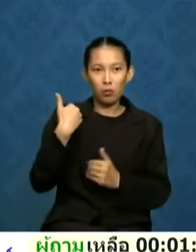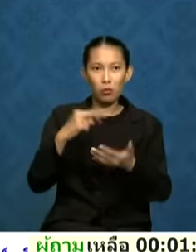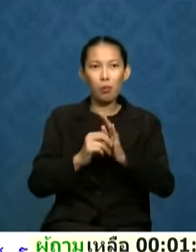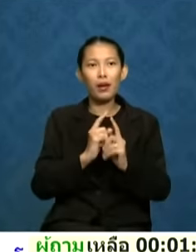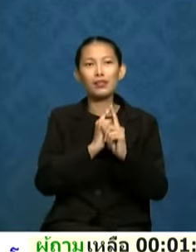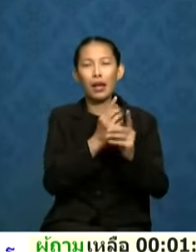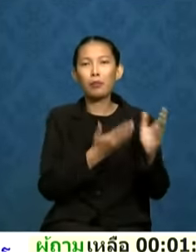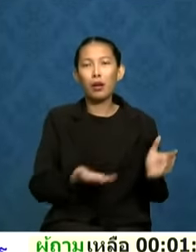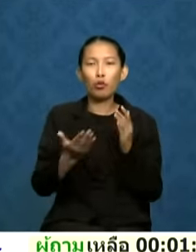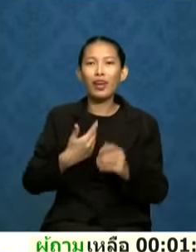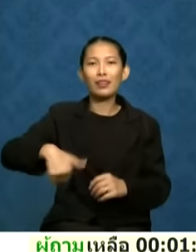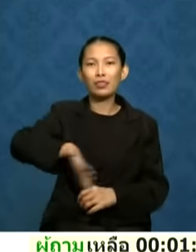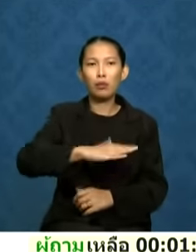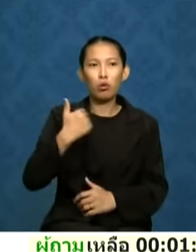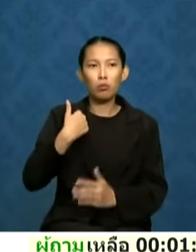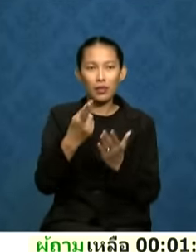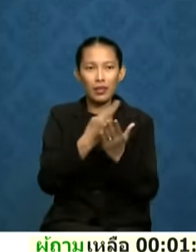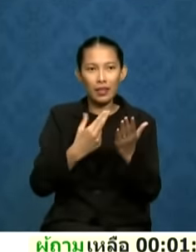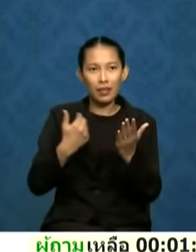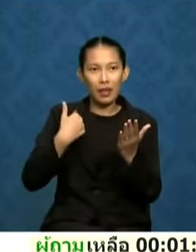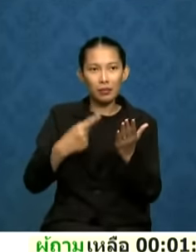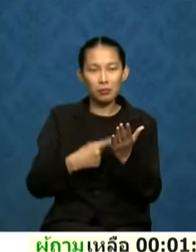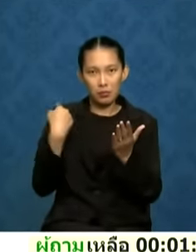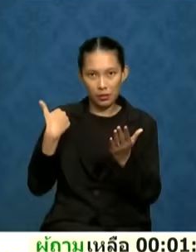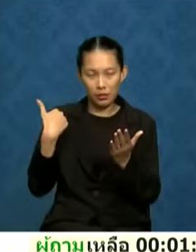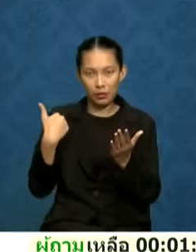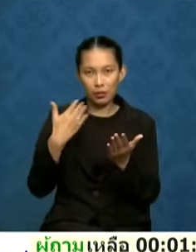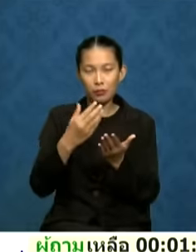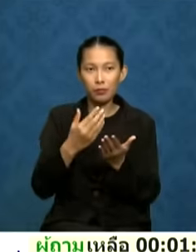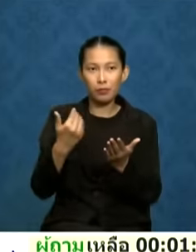กระบวนการทั้งหมดรายงานชะบับแรก ตรษ enrichedอติศษ์'